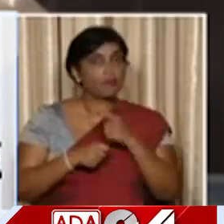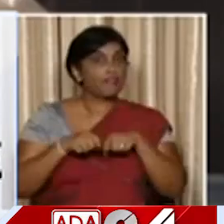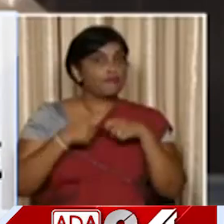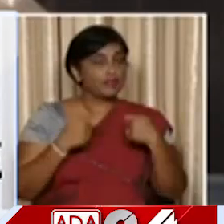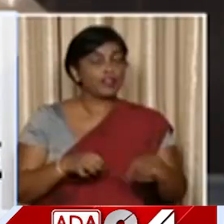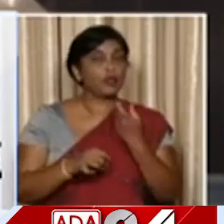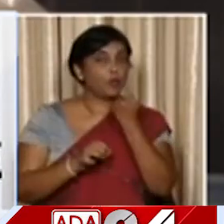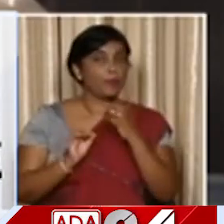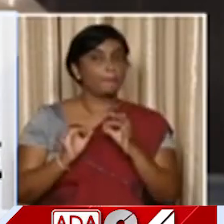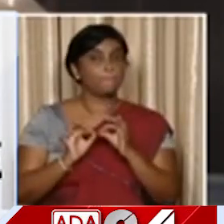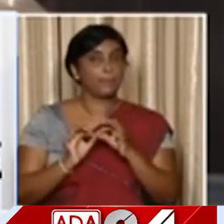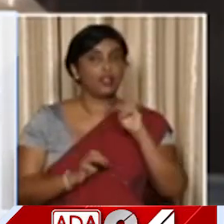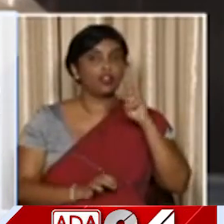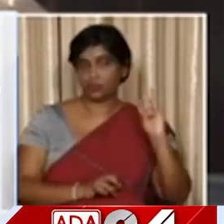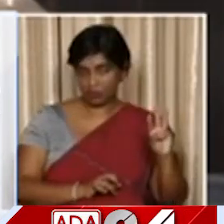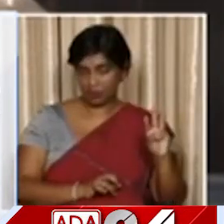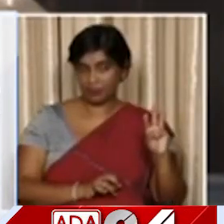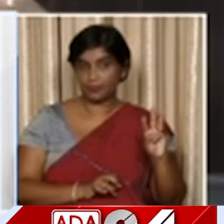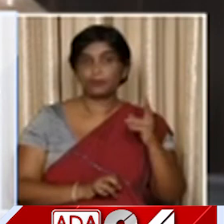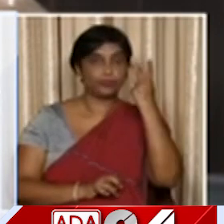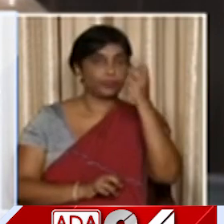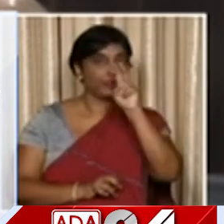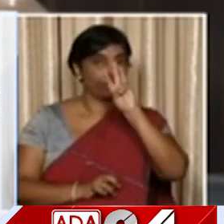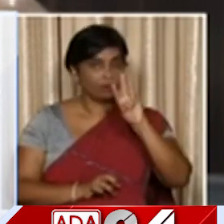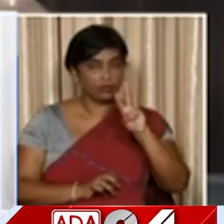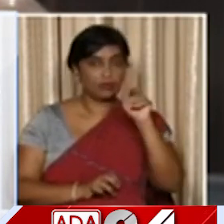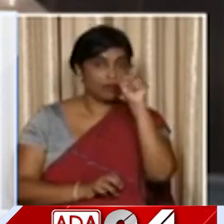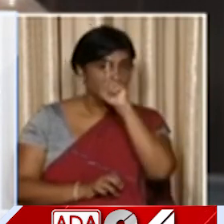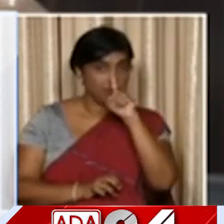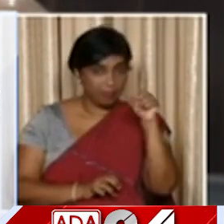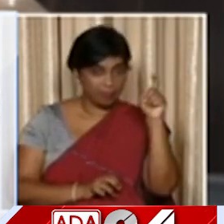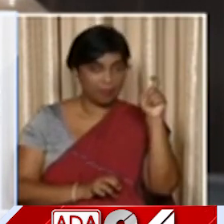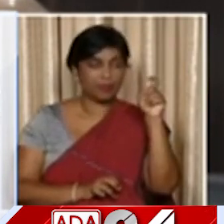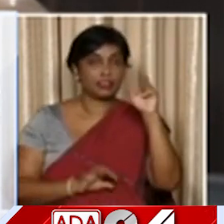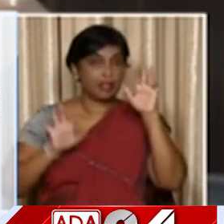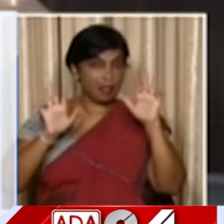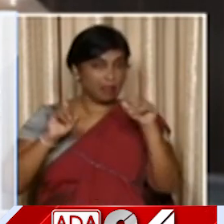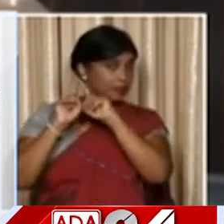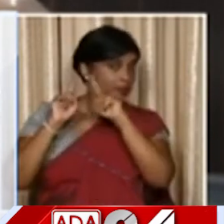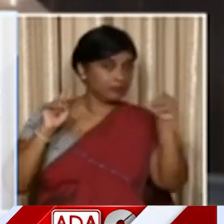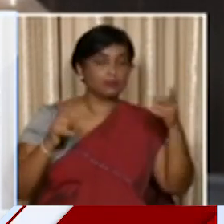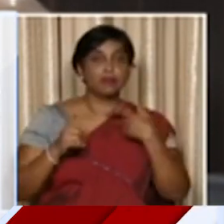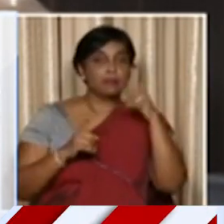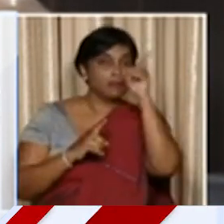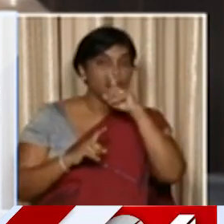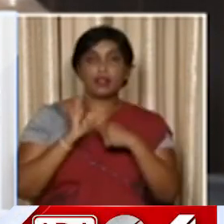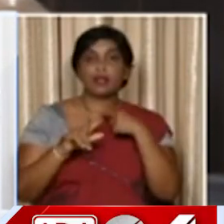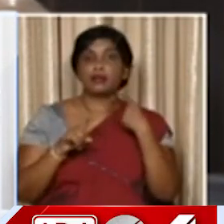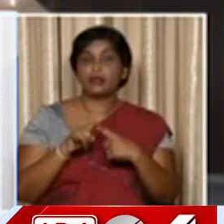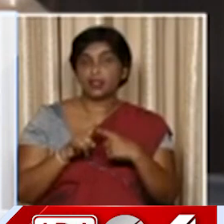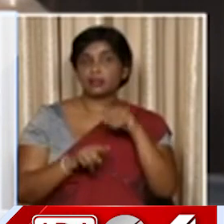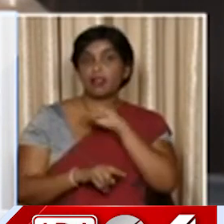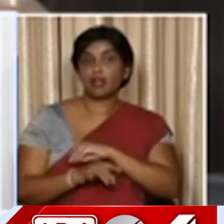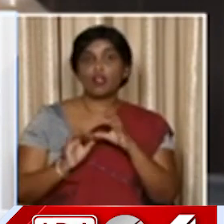වියදම රුපියල් බිලියන 383යි. 2023 පළමු මාස 9 තුල අපේ මාසික බදු ආදායම